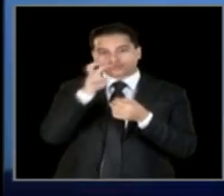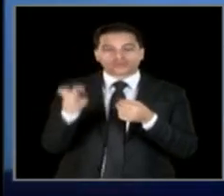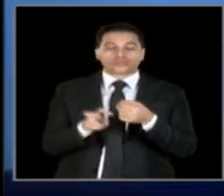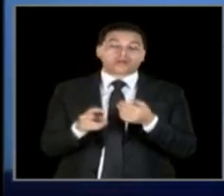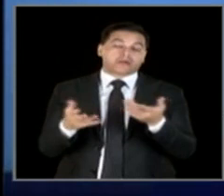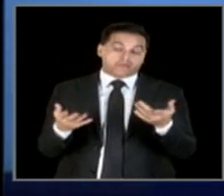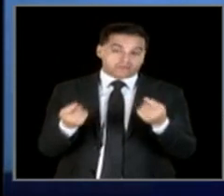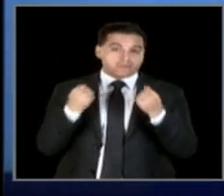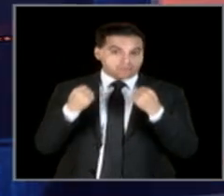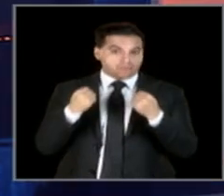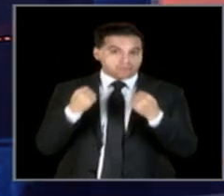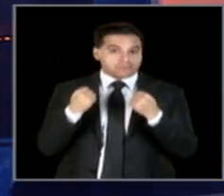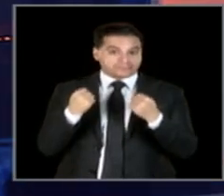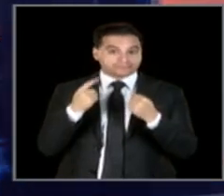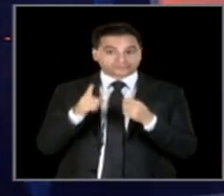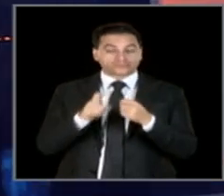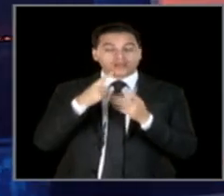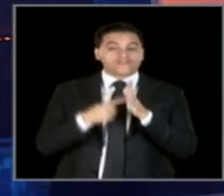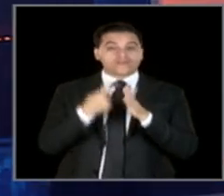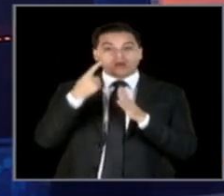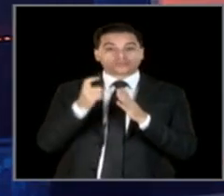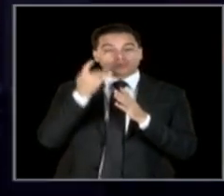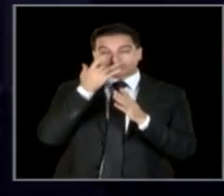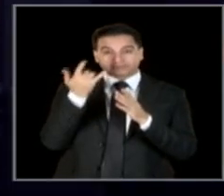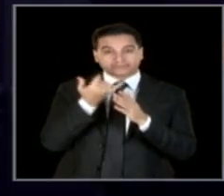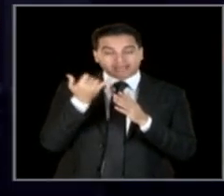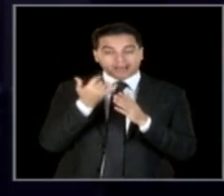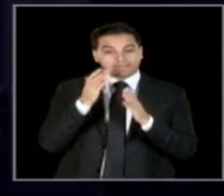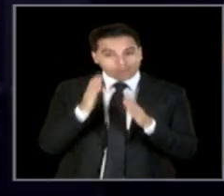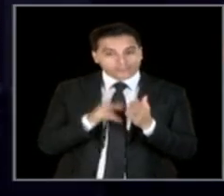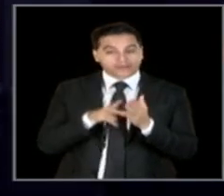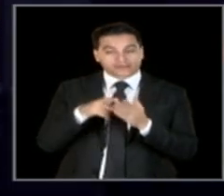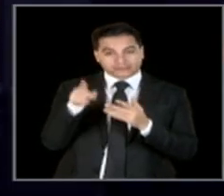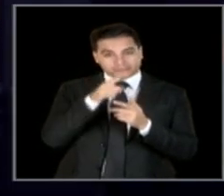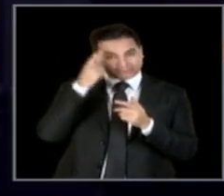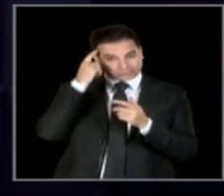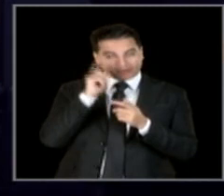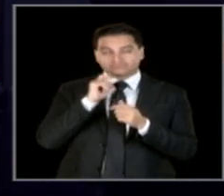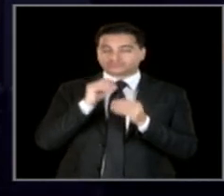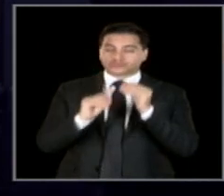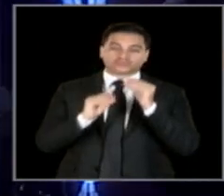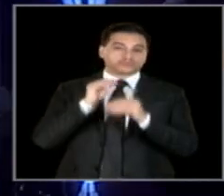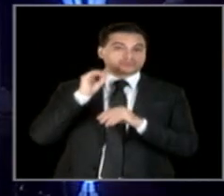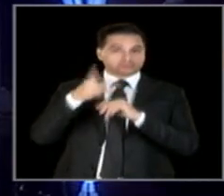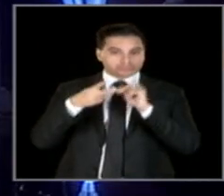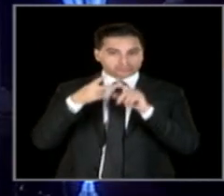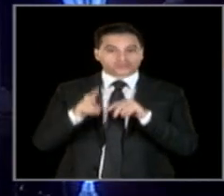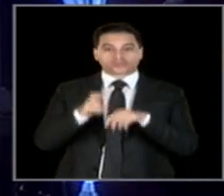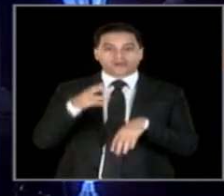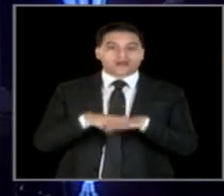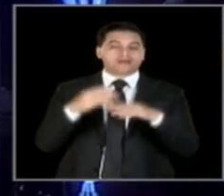أول سؤال ما يتجاوبش، مع إن سؤال كان ممكن يتجاوب. أرضك. السؤال الثاني في الرياضة،